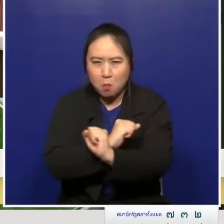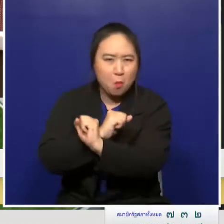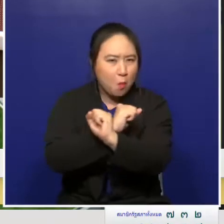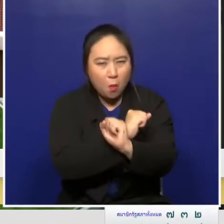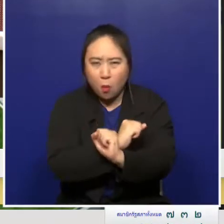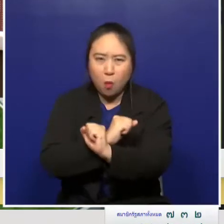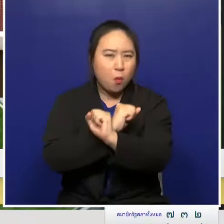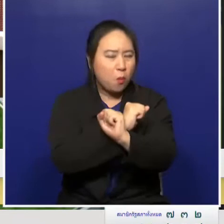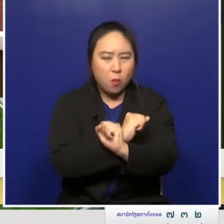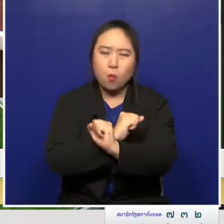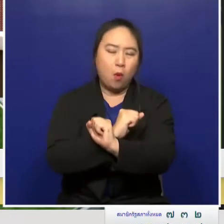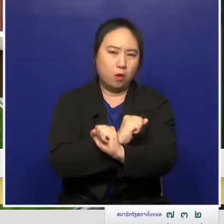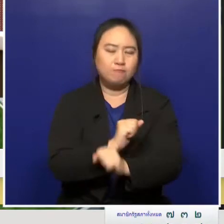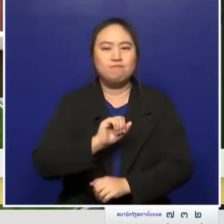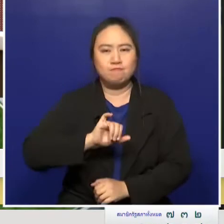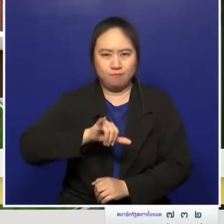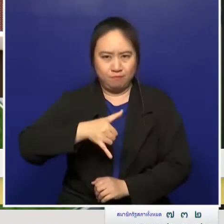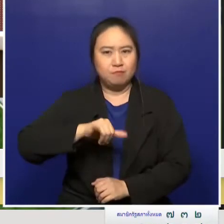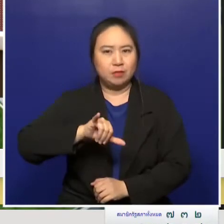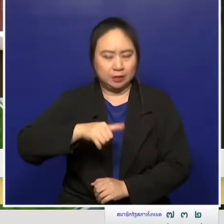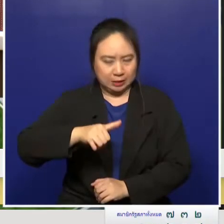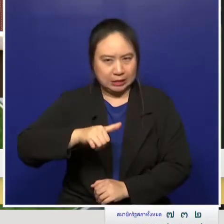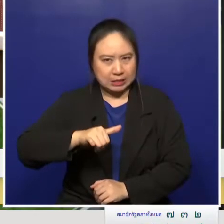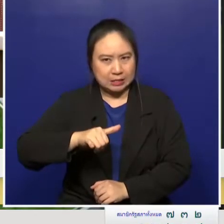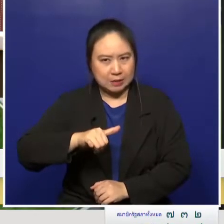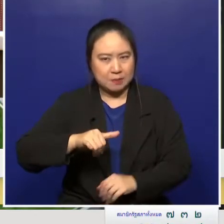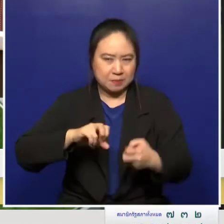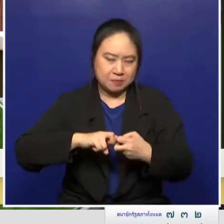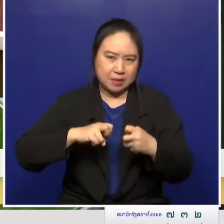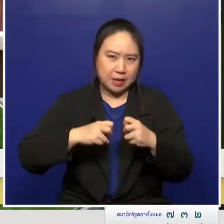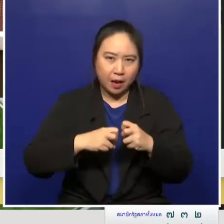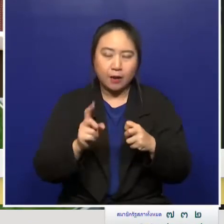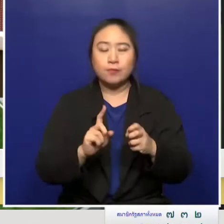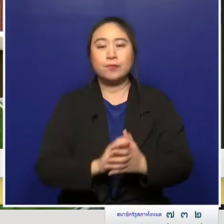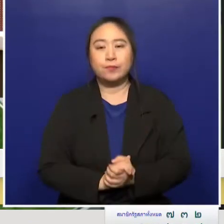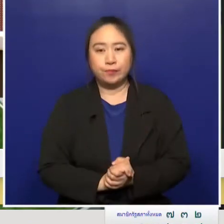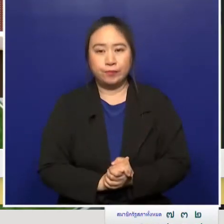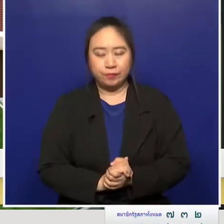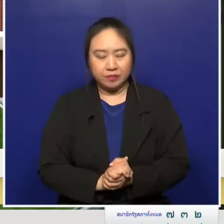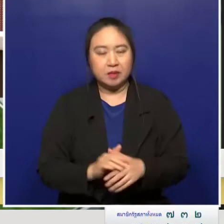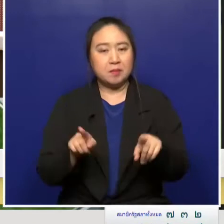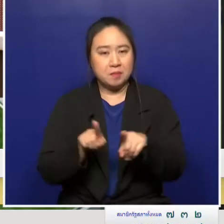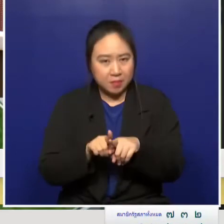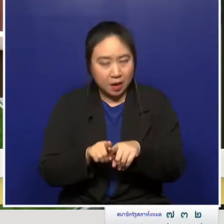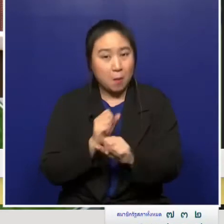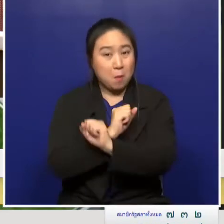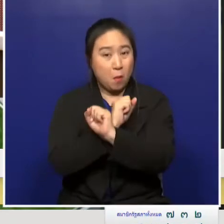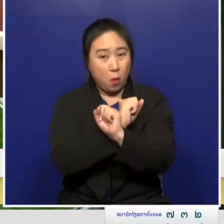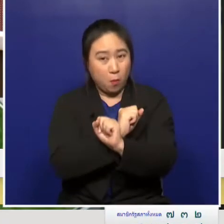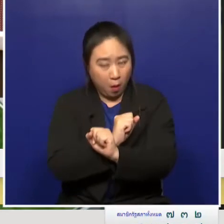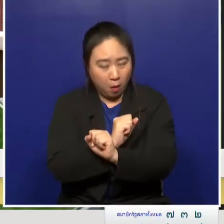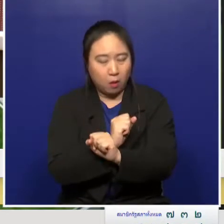บางครั้งก็กลับเป็นแนวร่วมมุมกลับคือการทำลายหรือบ่อน